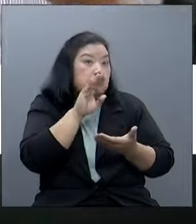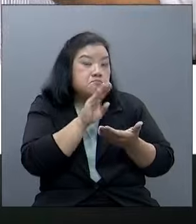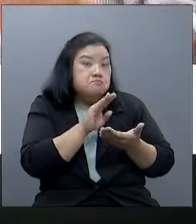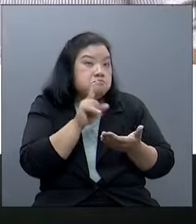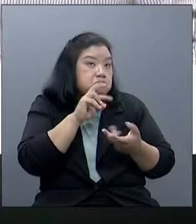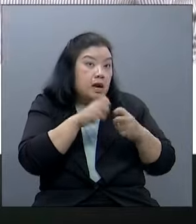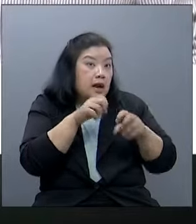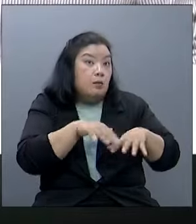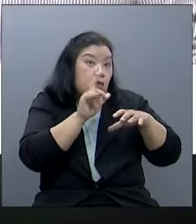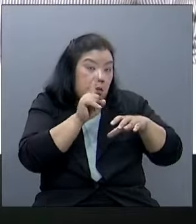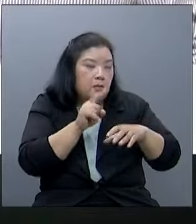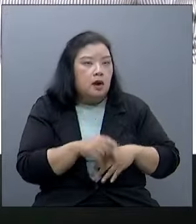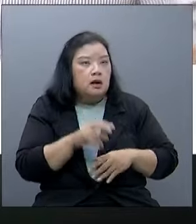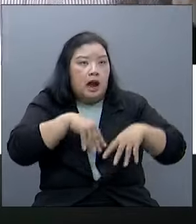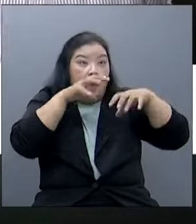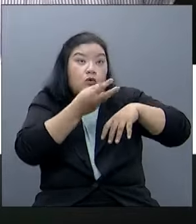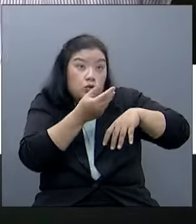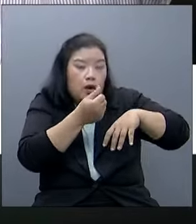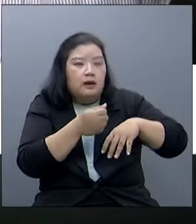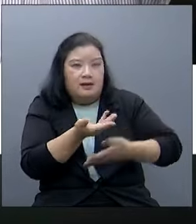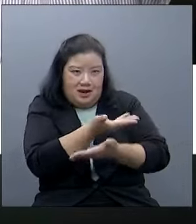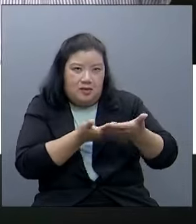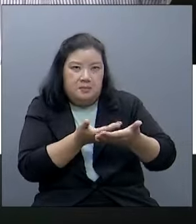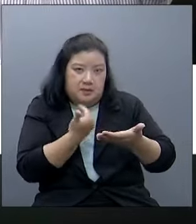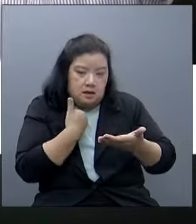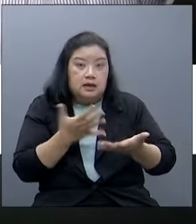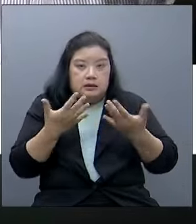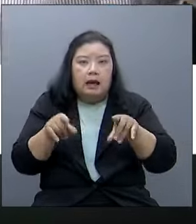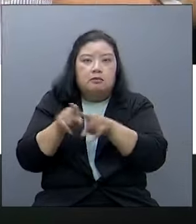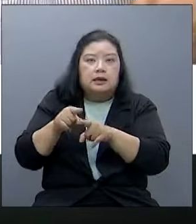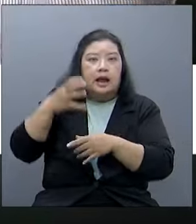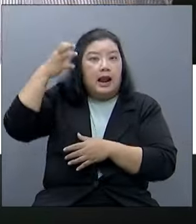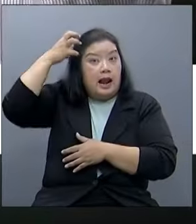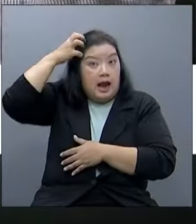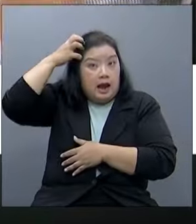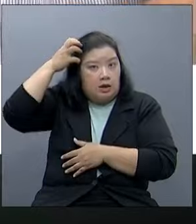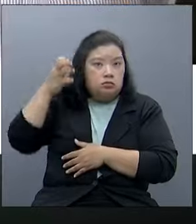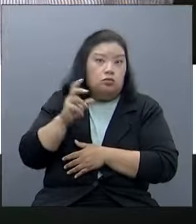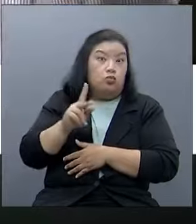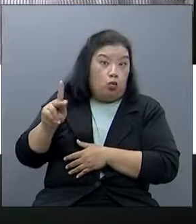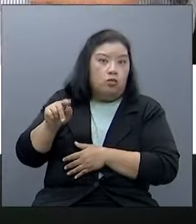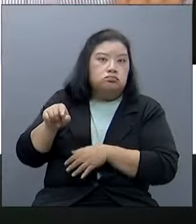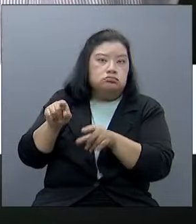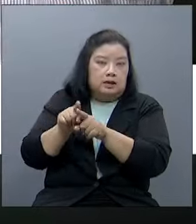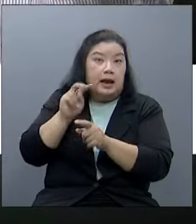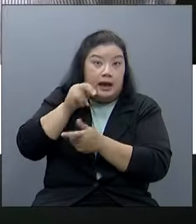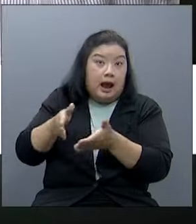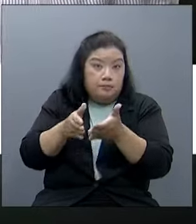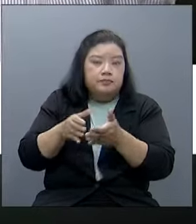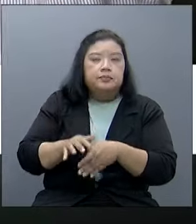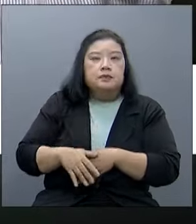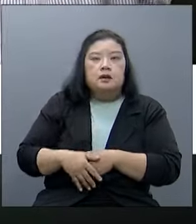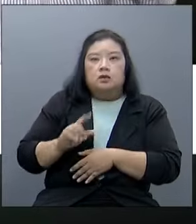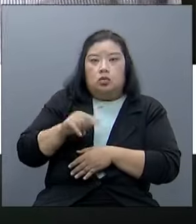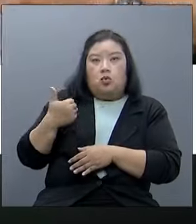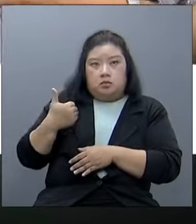าะก็มอบให้ท่านคุยกัธรร์เมอแ่กกก็เหอนกนอยทผมบอก 40% อีก%เป็นพนที่ท